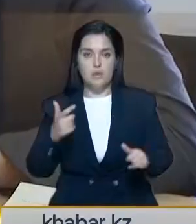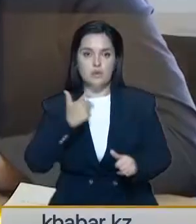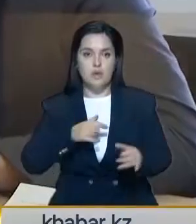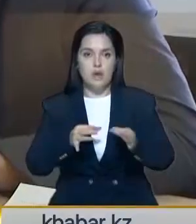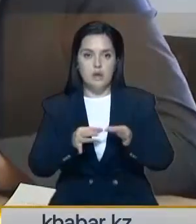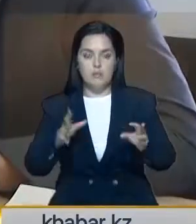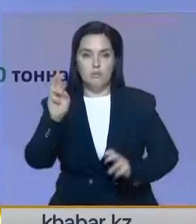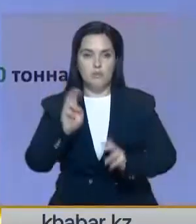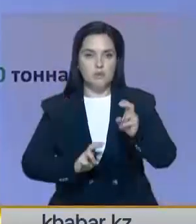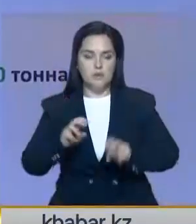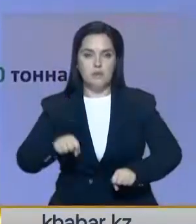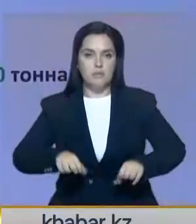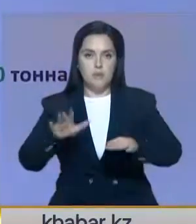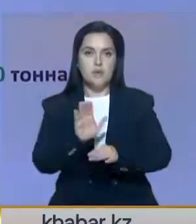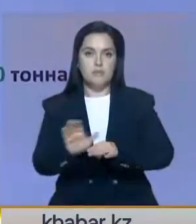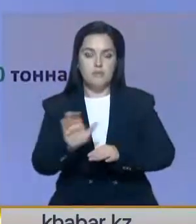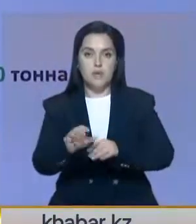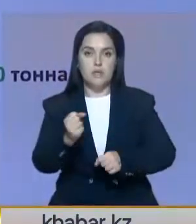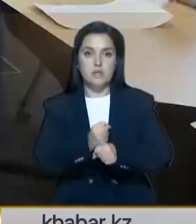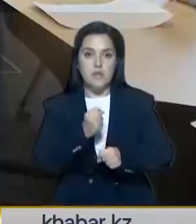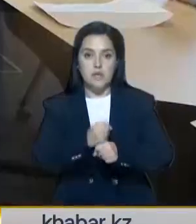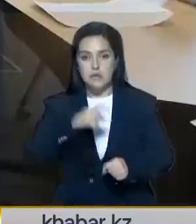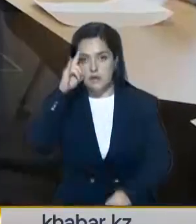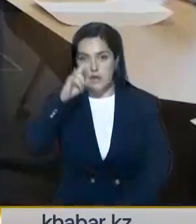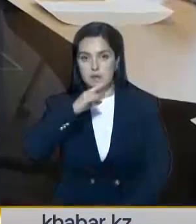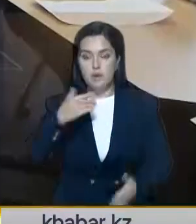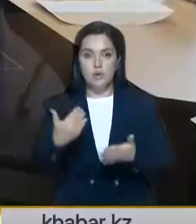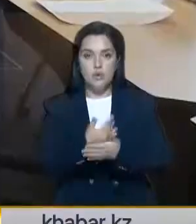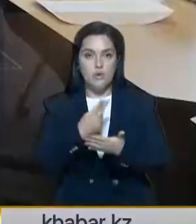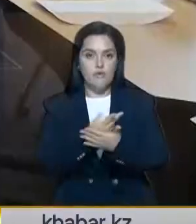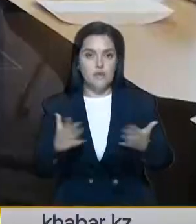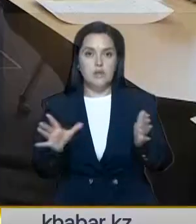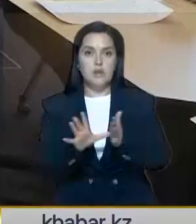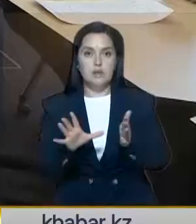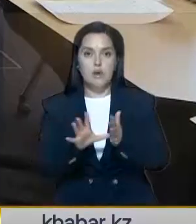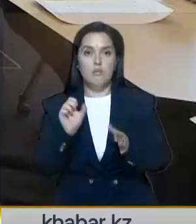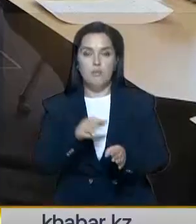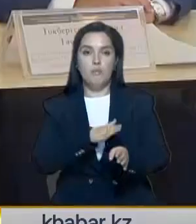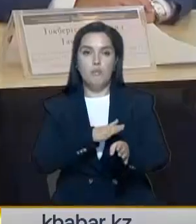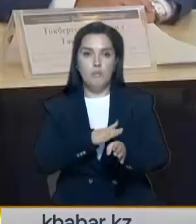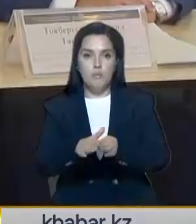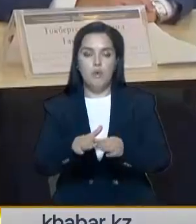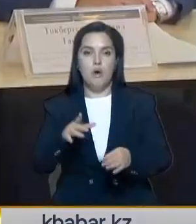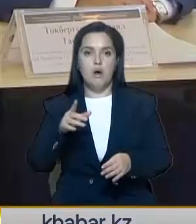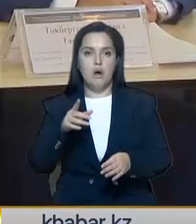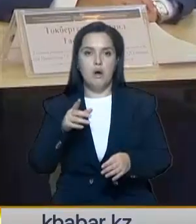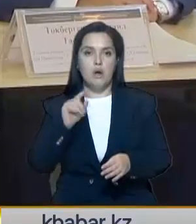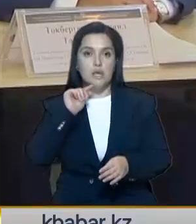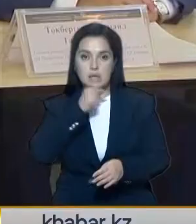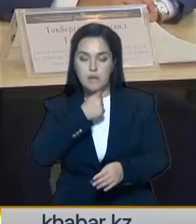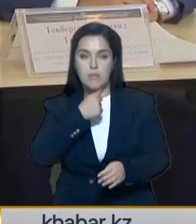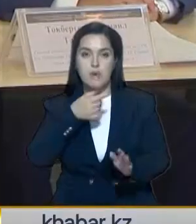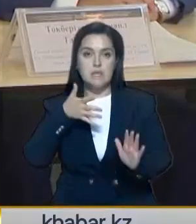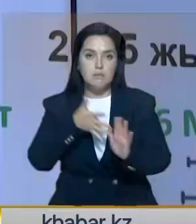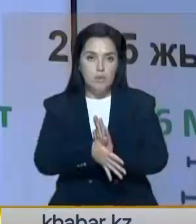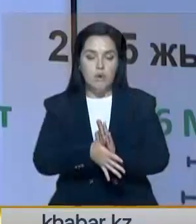себя атомную промышленность. Применительно же к Казахстану новый вид энергетики позволит наиболее полно, рационально использовать